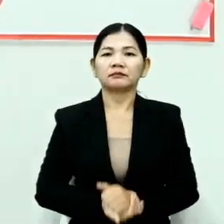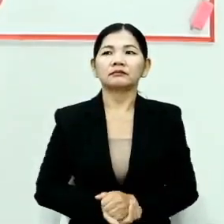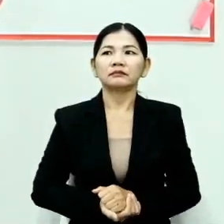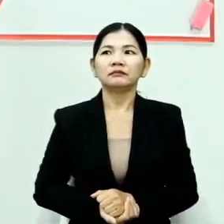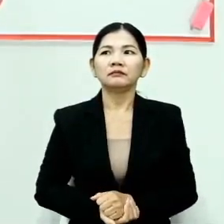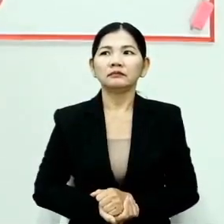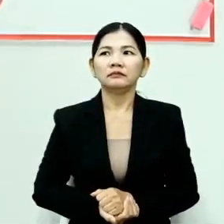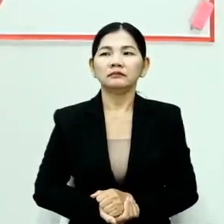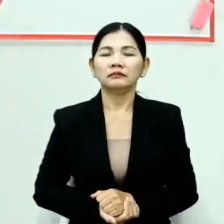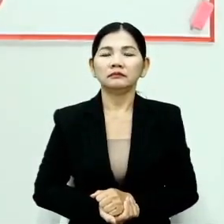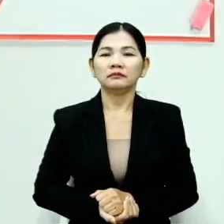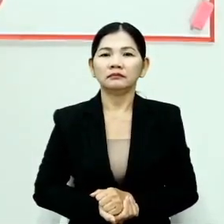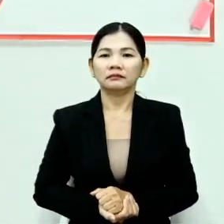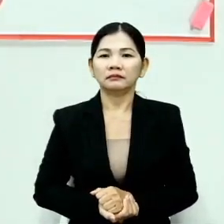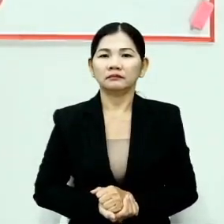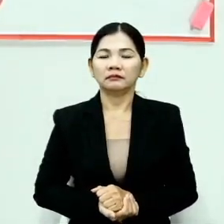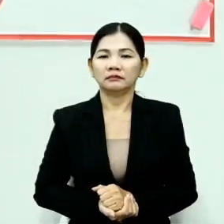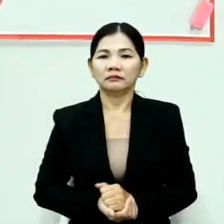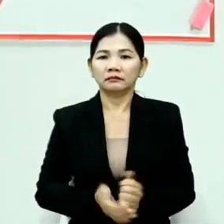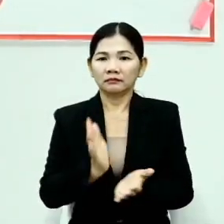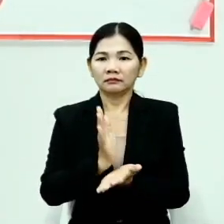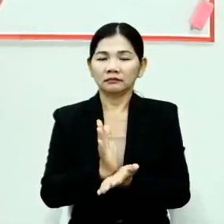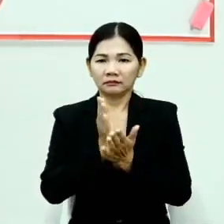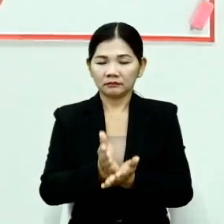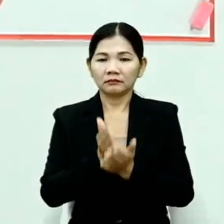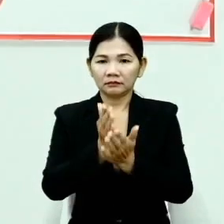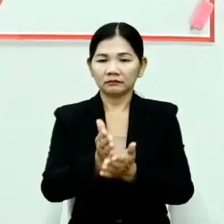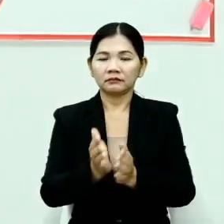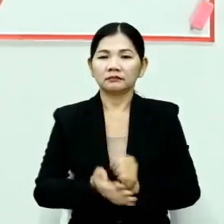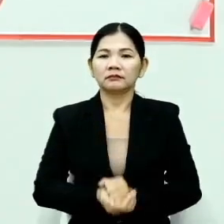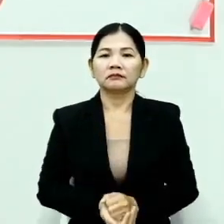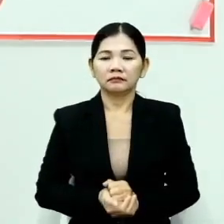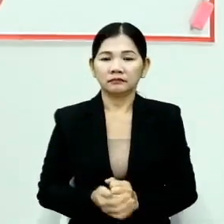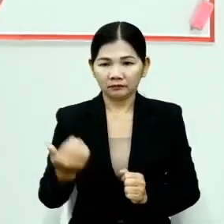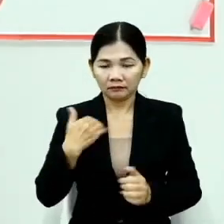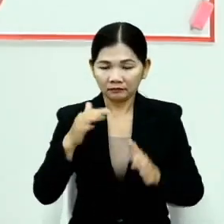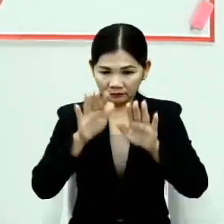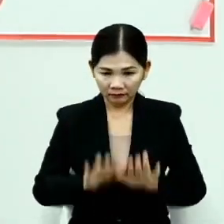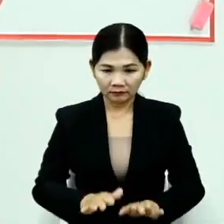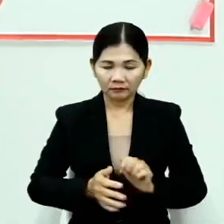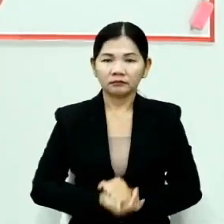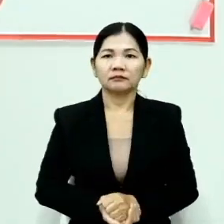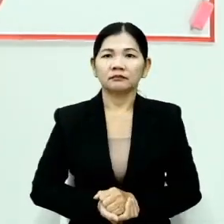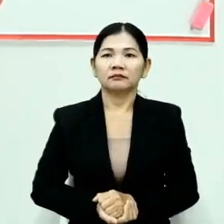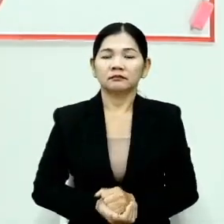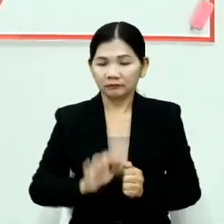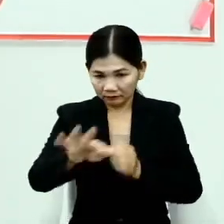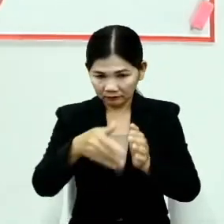ពាក្យដែលអ្នកគ្រូបានគោះចាគោះជុំវិញហ្នឹងគឺជញ្ជនៈផផ្សំស្រៈយើងត្រៀមអានទាំងអស់គ្នាជាមួយអ្នកគ្រូចាប់ផ្ដើមផេកាផាផែចាអរគុណកូនកូនគឺចុះកូន